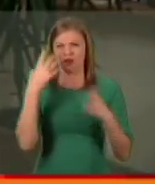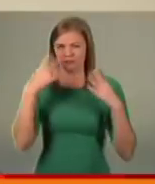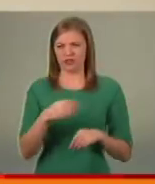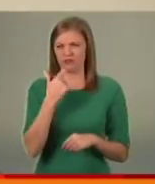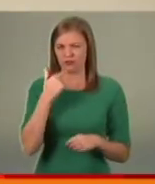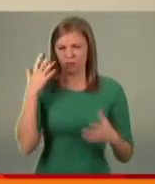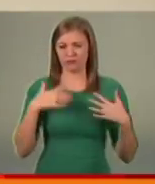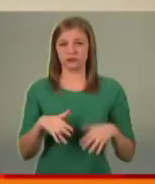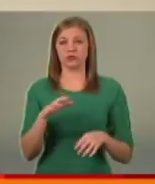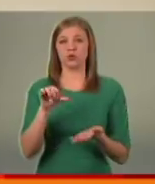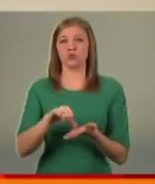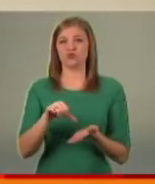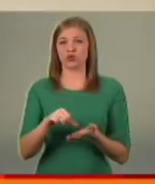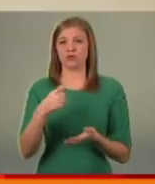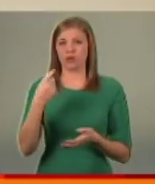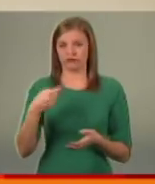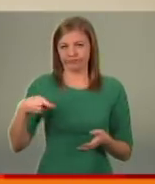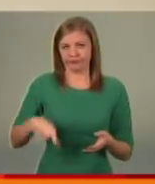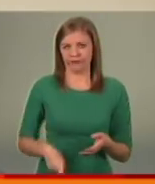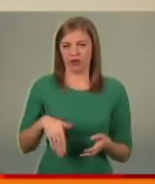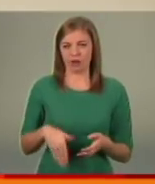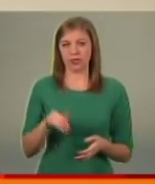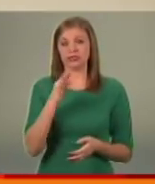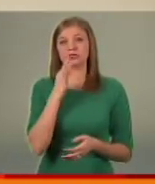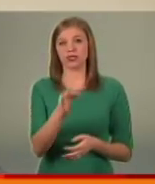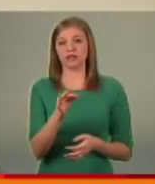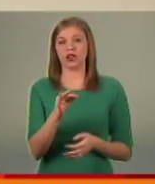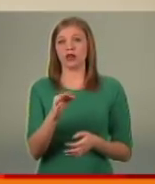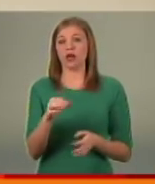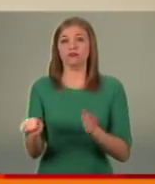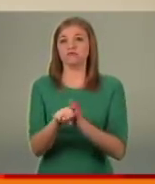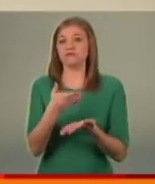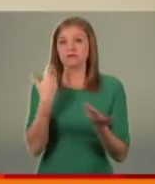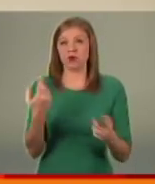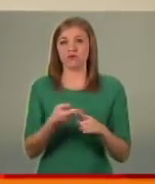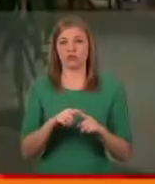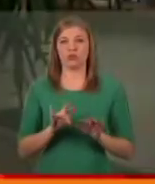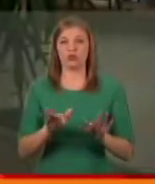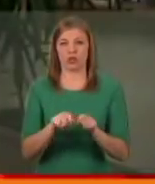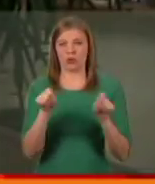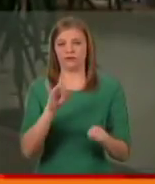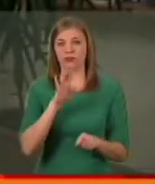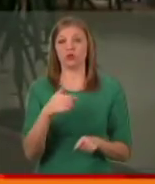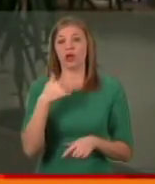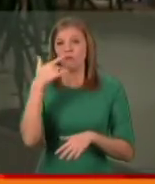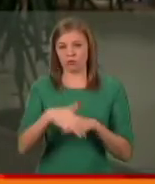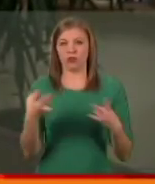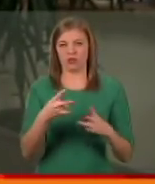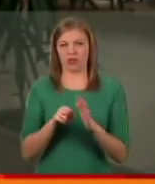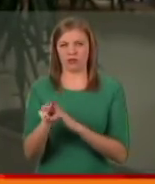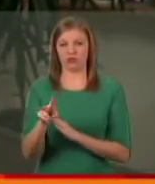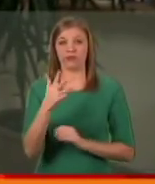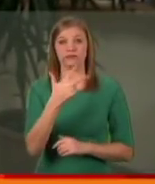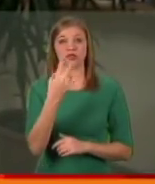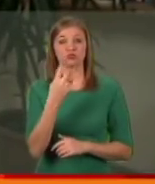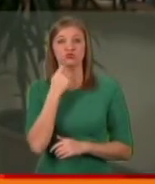крові. Участковий положив пістолет в карман. І сказав, трупа нет, тому возбуждає діло ніхто не буде. Понимала, що треба біжати. У